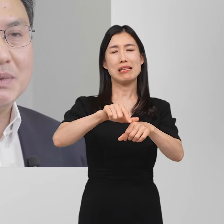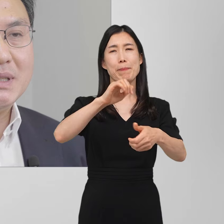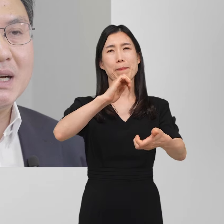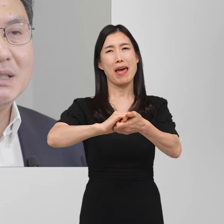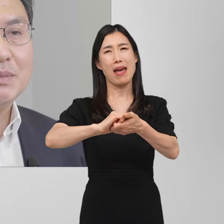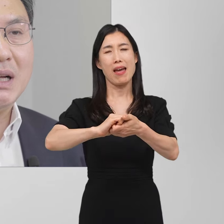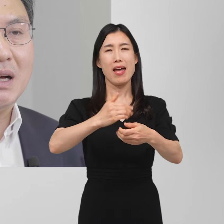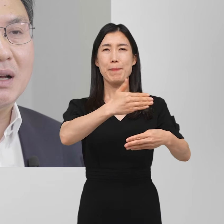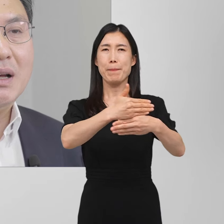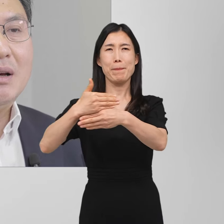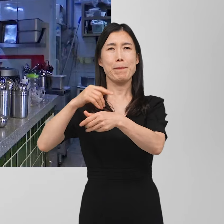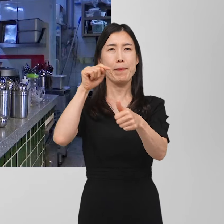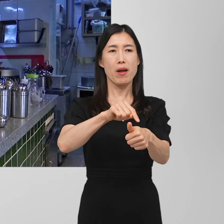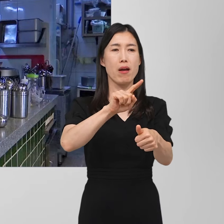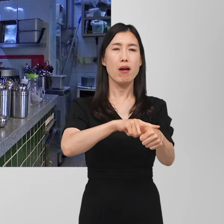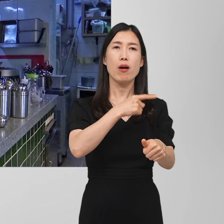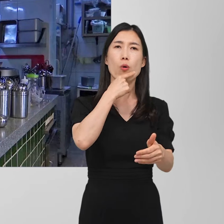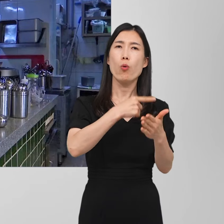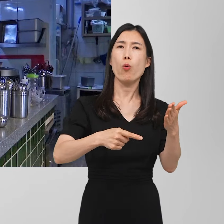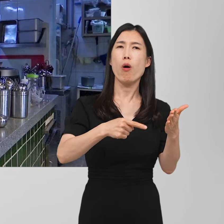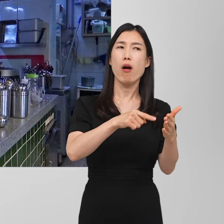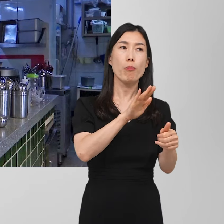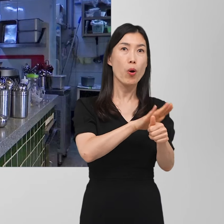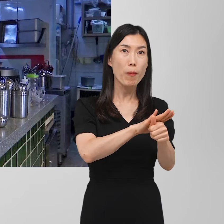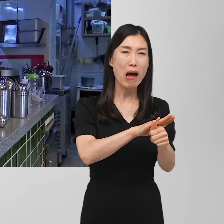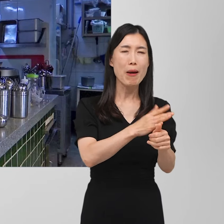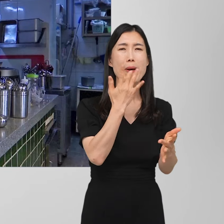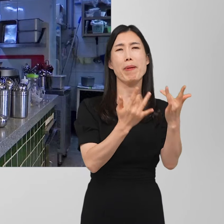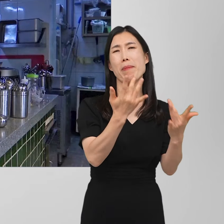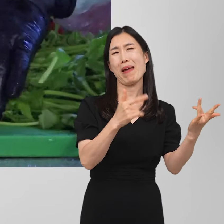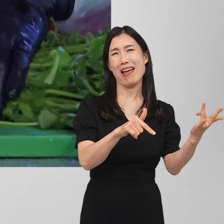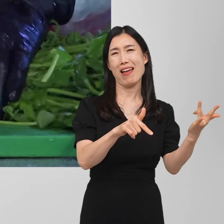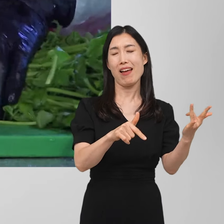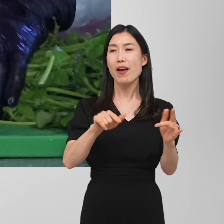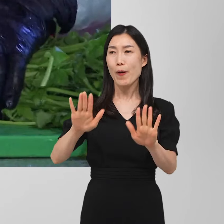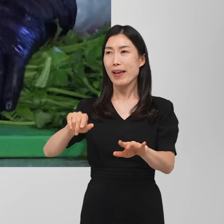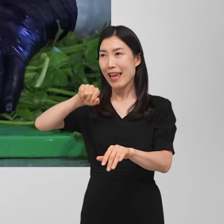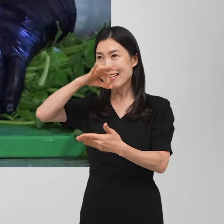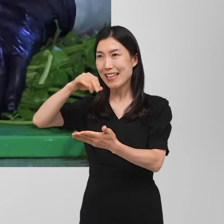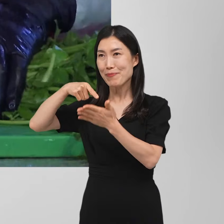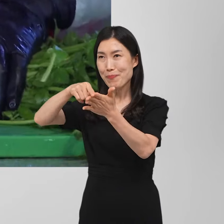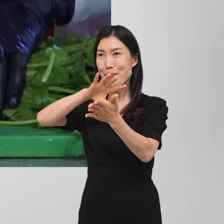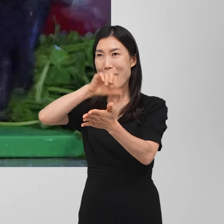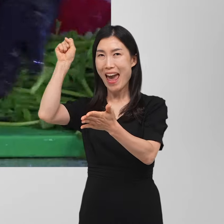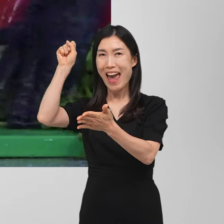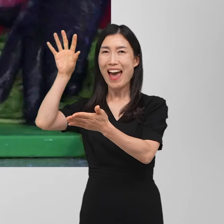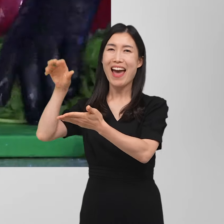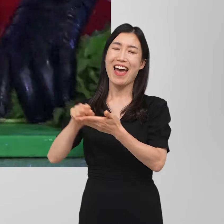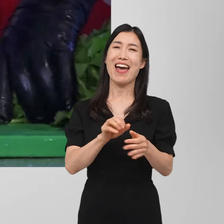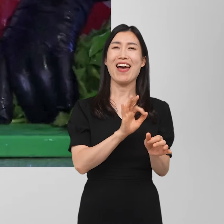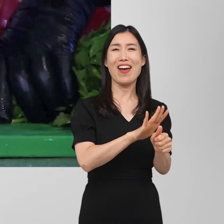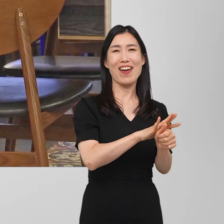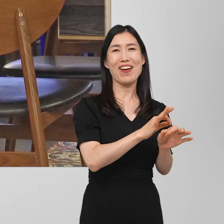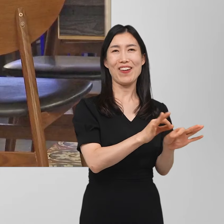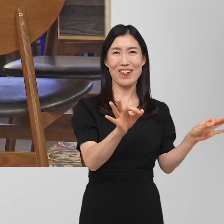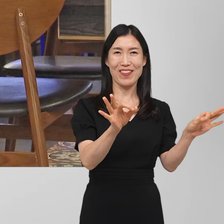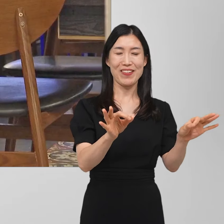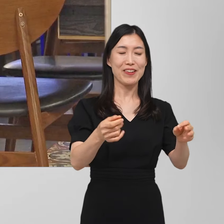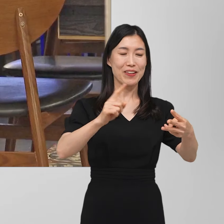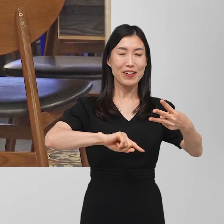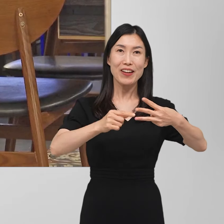뒷받침 세 가지입니다. 먼저 소상공인에 대한 지원의 경우에는 그전에 손실보장이 완벽하게 이루어지지 않았습니다. 이걸